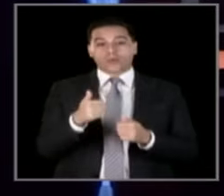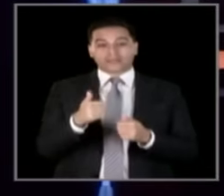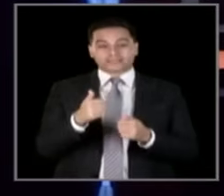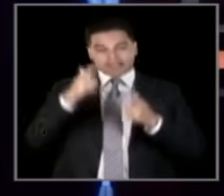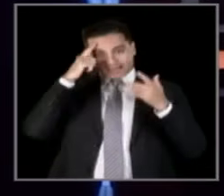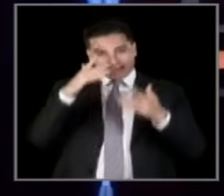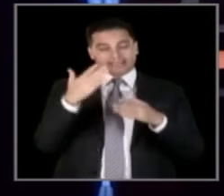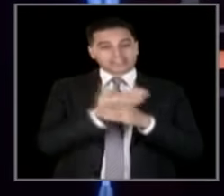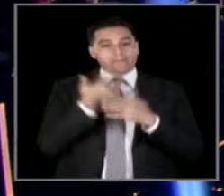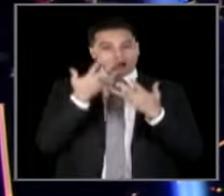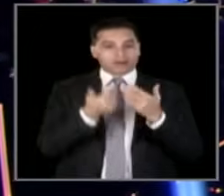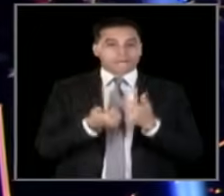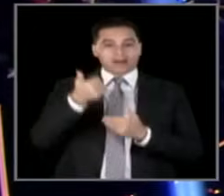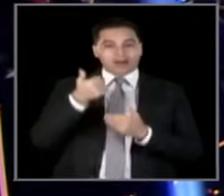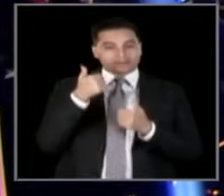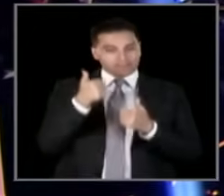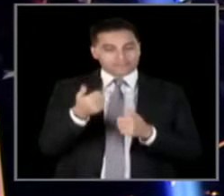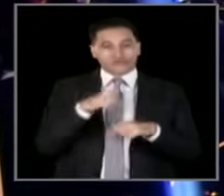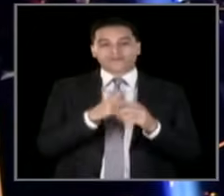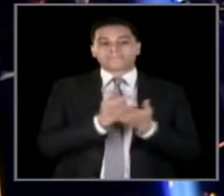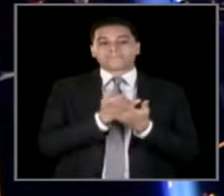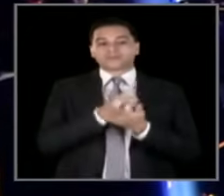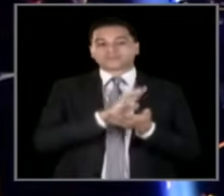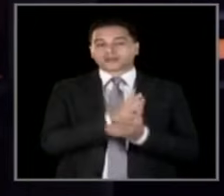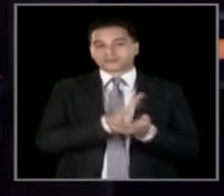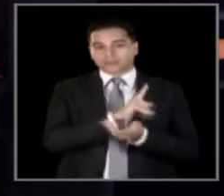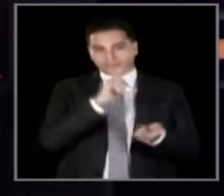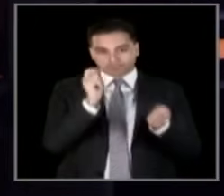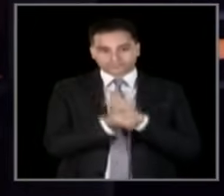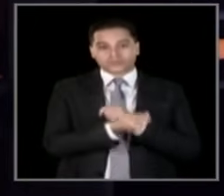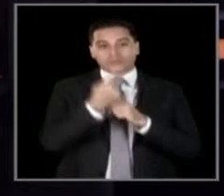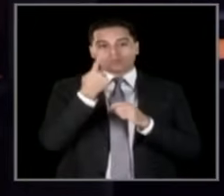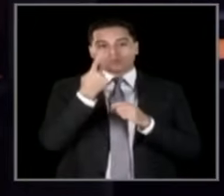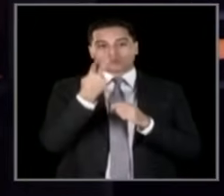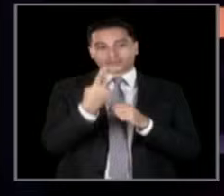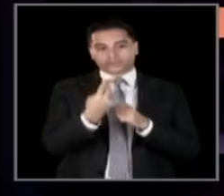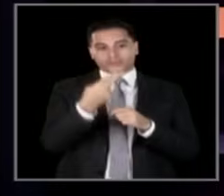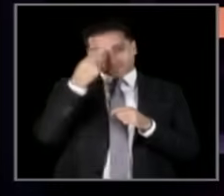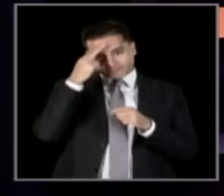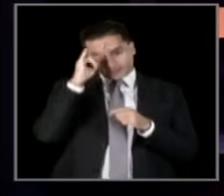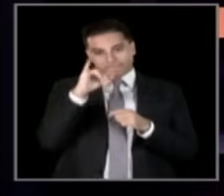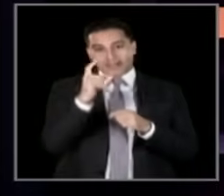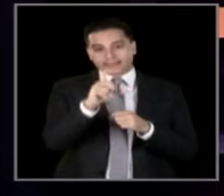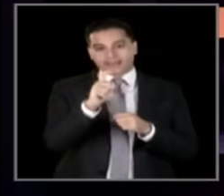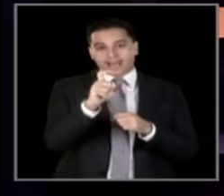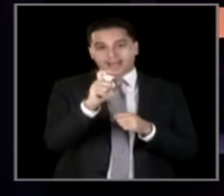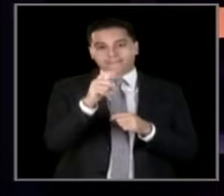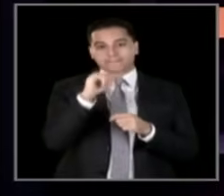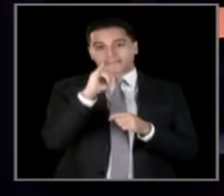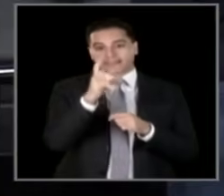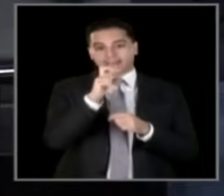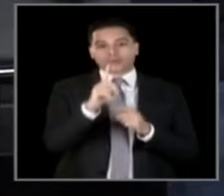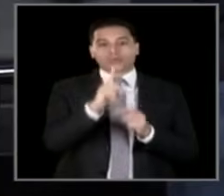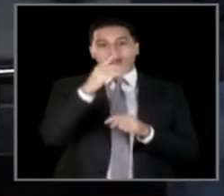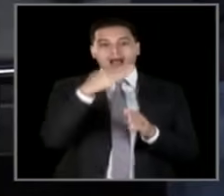ركز عشان نحسن السكور. ومدرسة الرفعي عندنا تغييرين، منة الله حسن